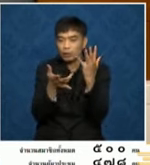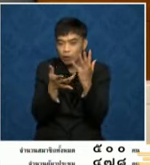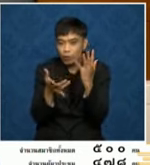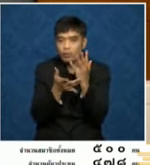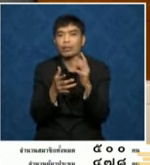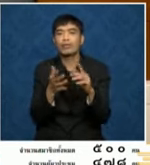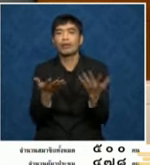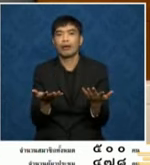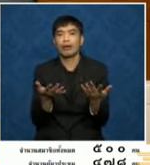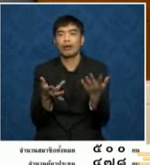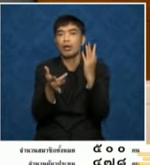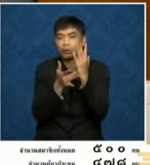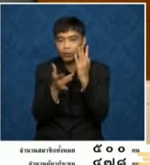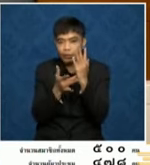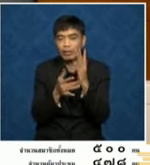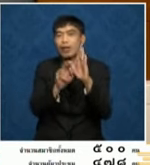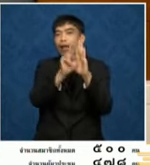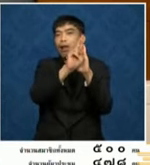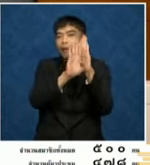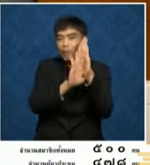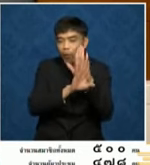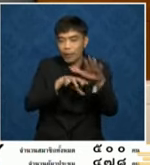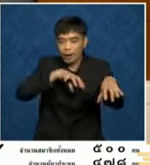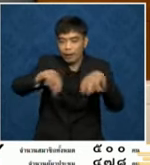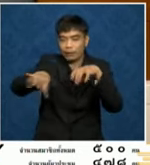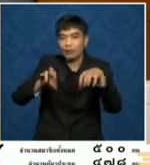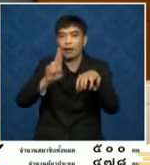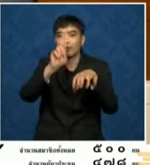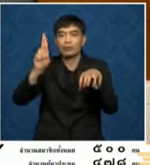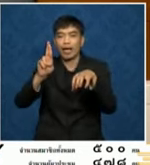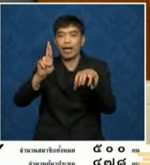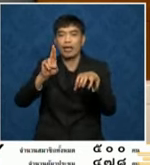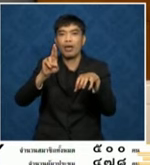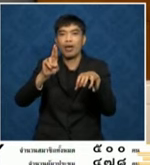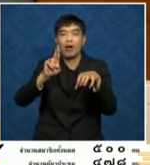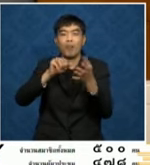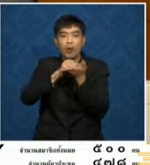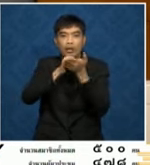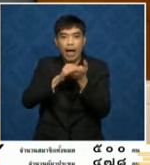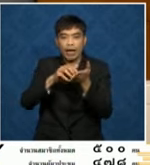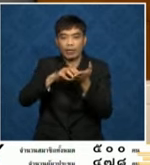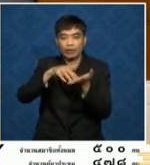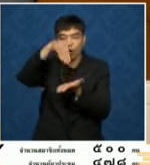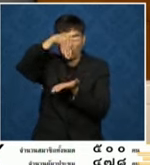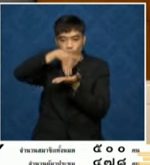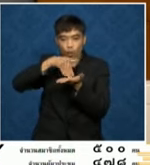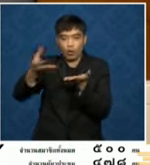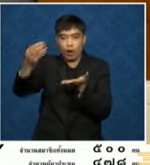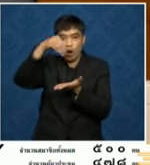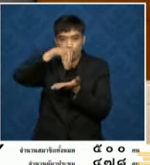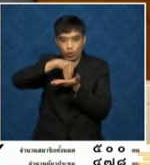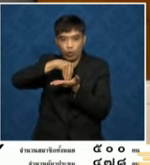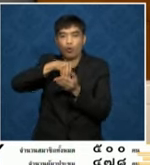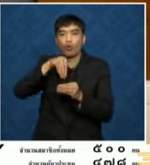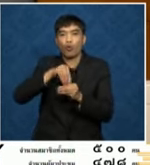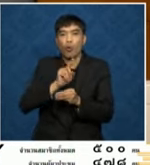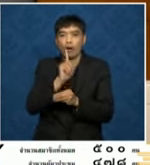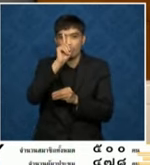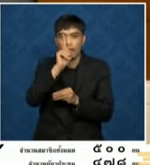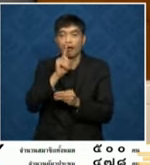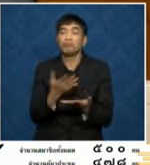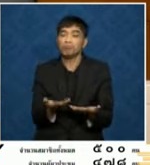าระบบบริหารจัดการผู้ใช้งานแบบรวมศูนย์ Single Sign-on นะครับระบบ Cyber Security นะ